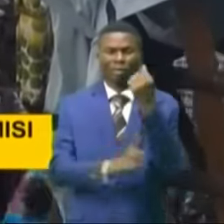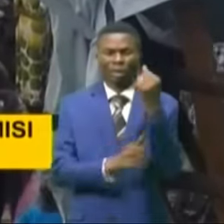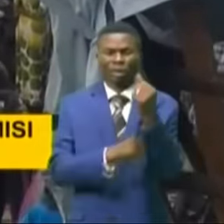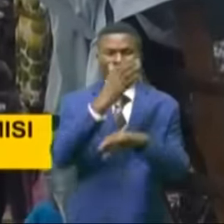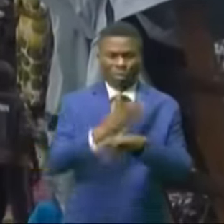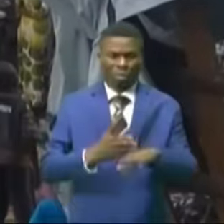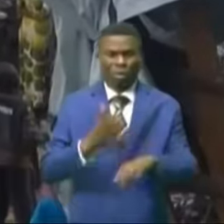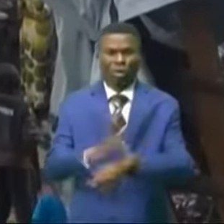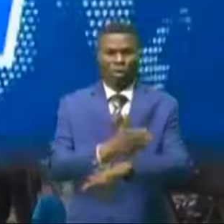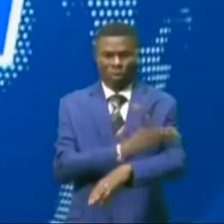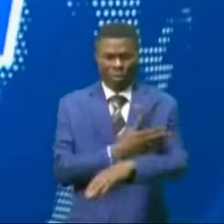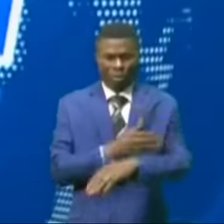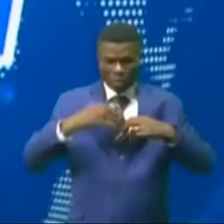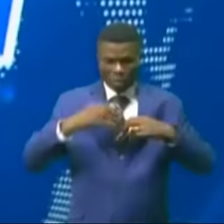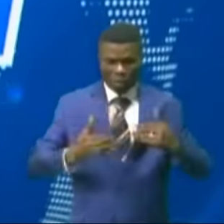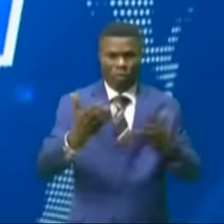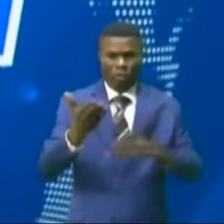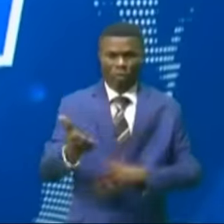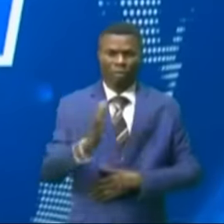évolutifs par ailleurs.